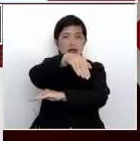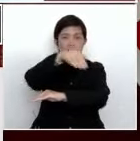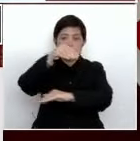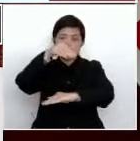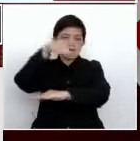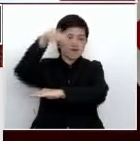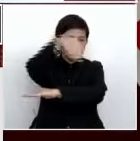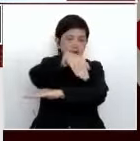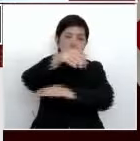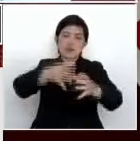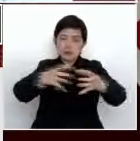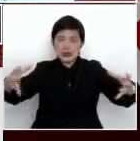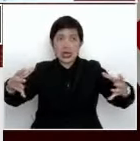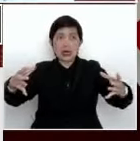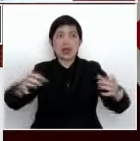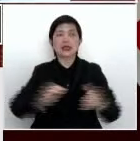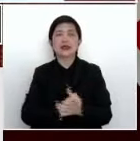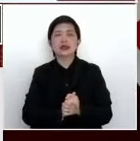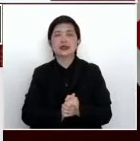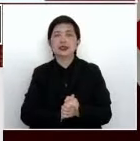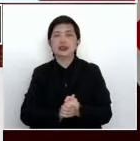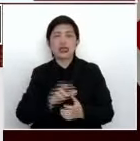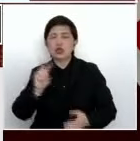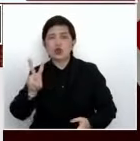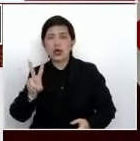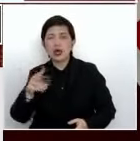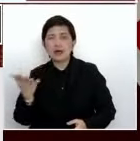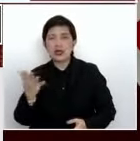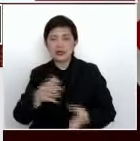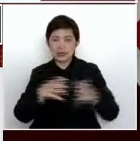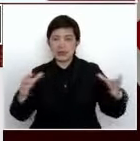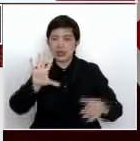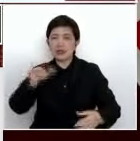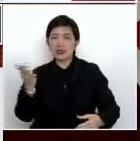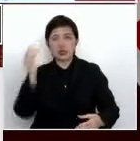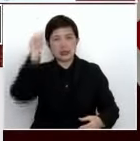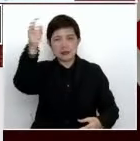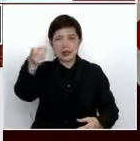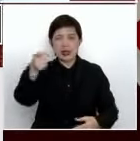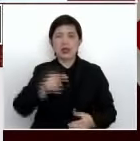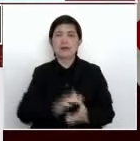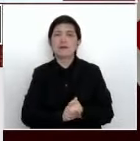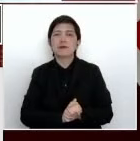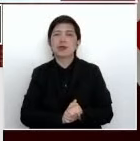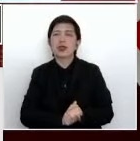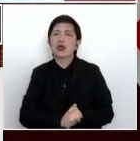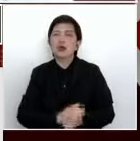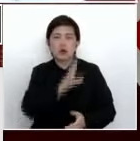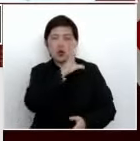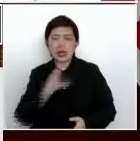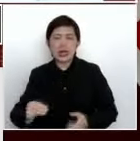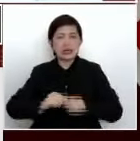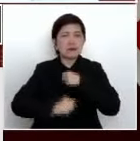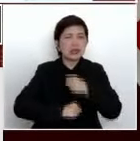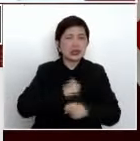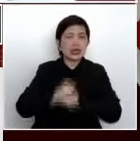Nah ideologi kedua yang pasangan Rid akan kembangkan selama 5 tahun mengurang pergakanangat-